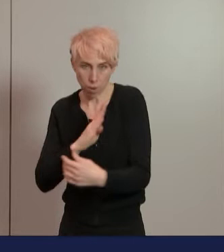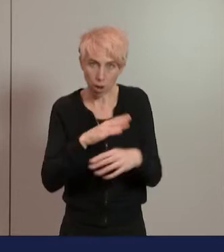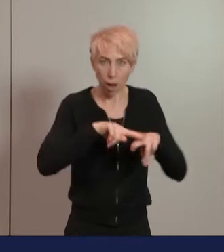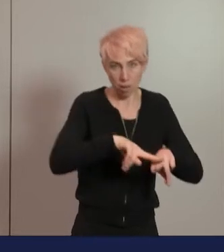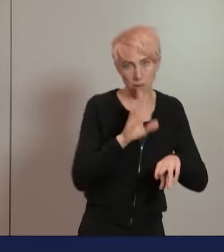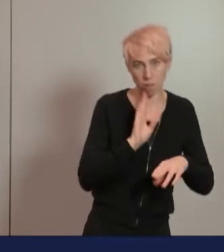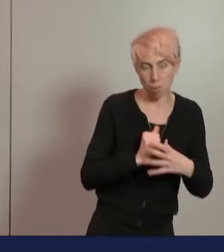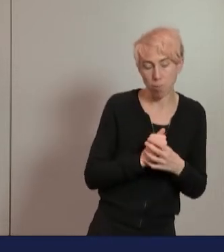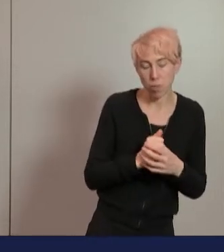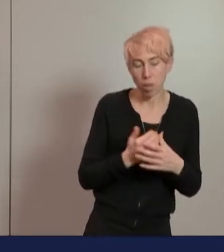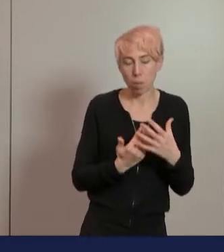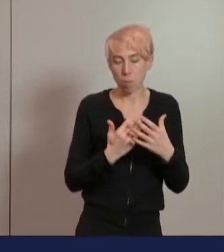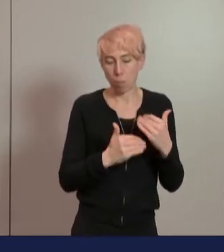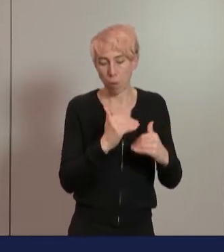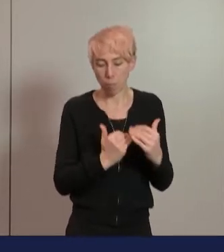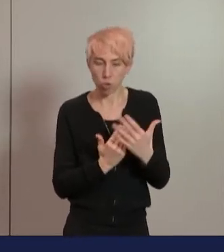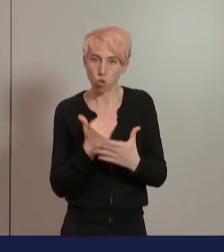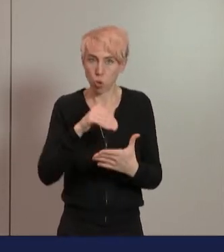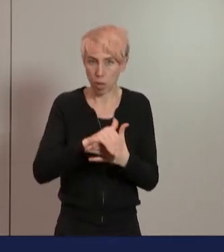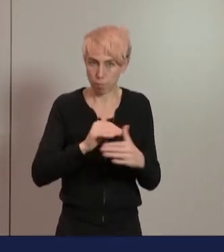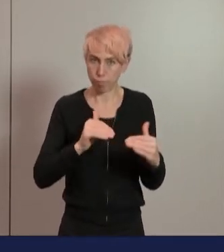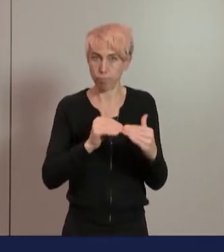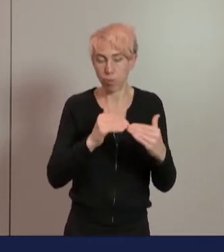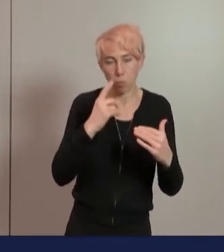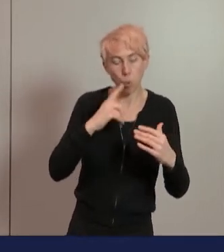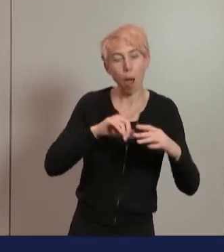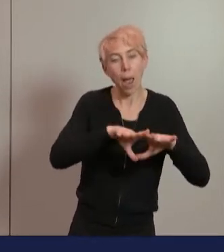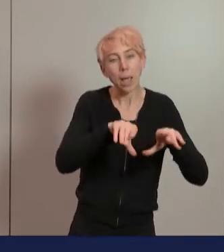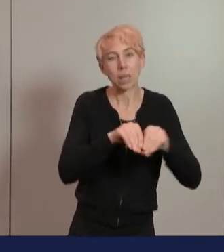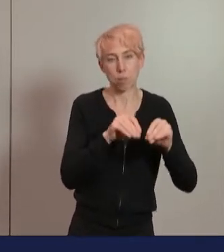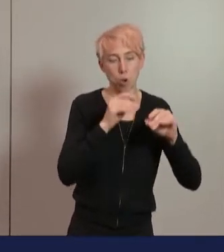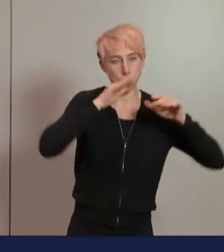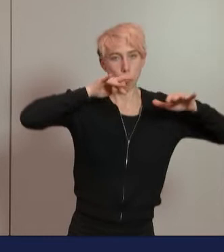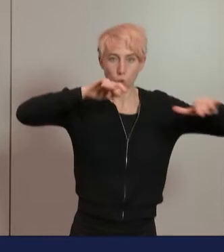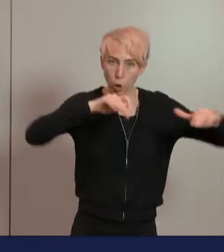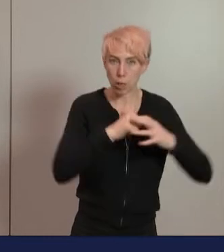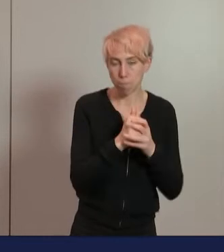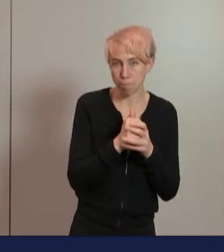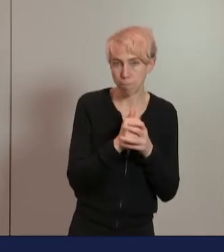journée de formation à l'égalité femmes-hommes à l'attention de l'ensemble de l'équipe de la soufflerie.